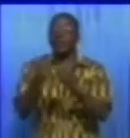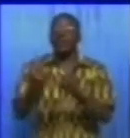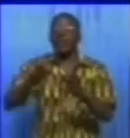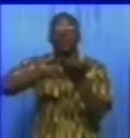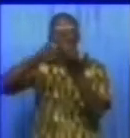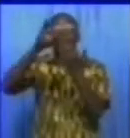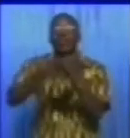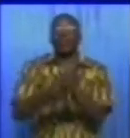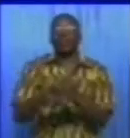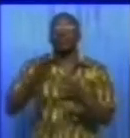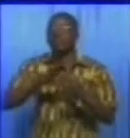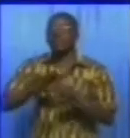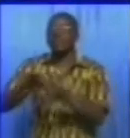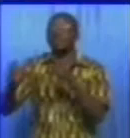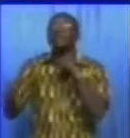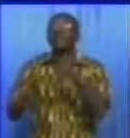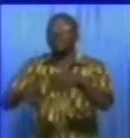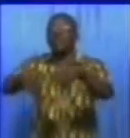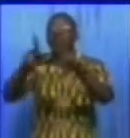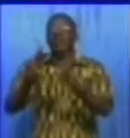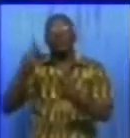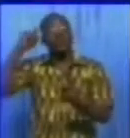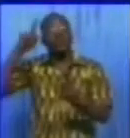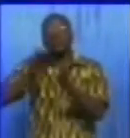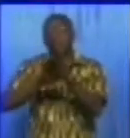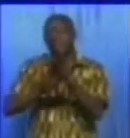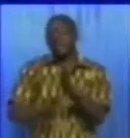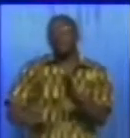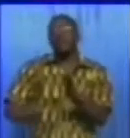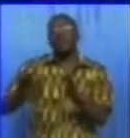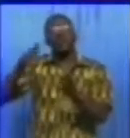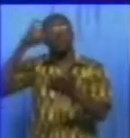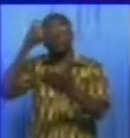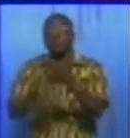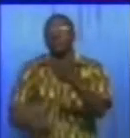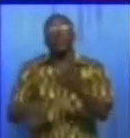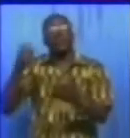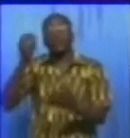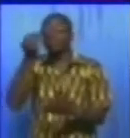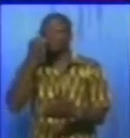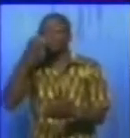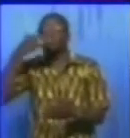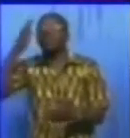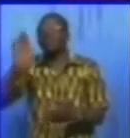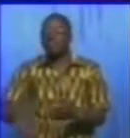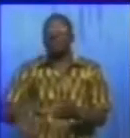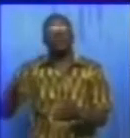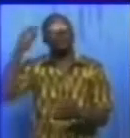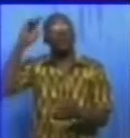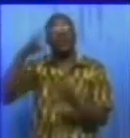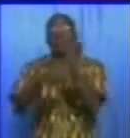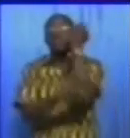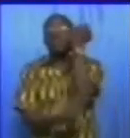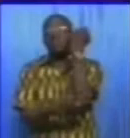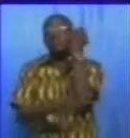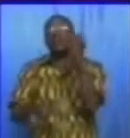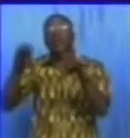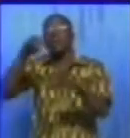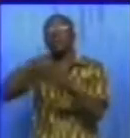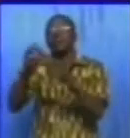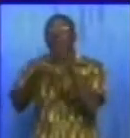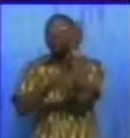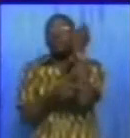acteurs s'accordent à dire qu'il a permis de réduire considérablement le taux de malnutrition et de vulnérabilité dans la province du PAM.